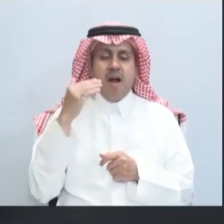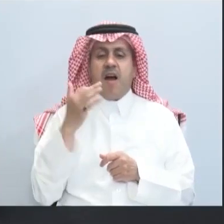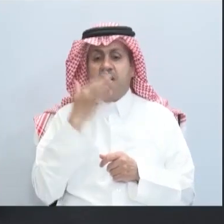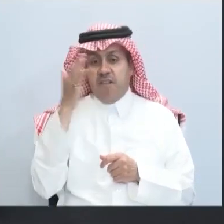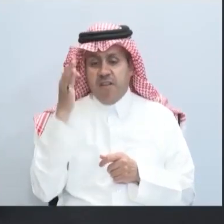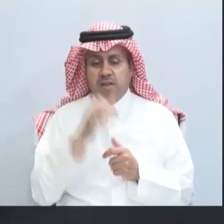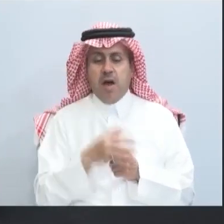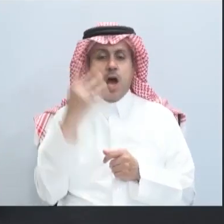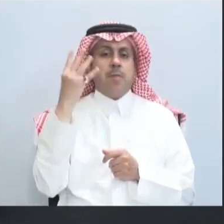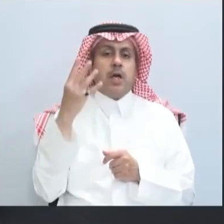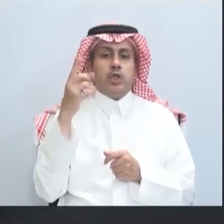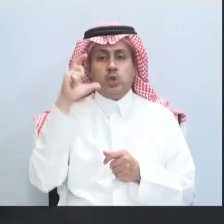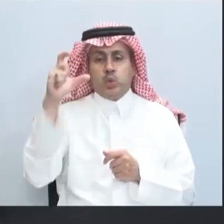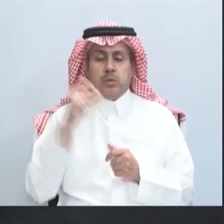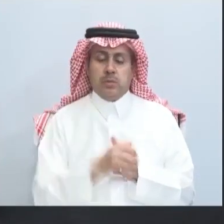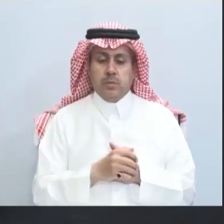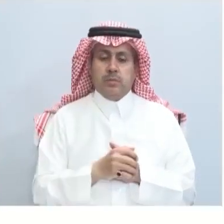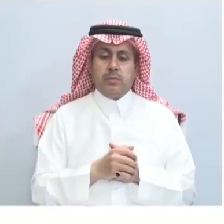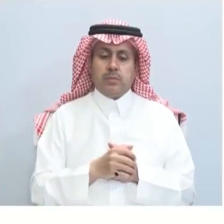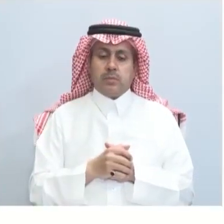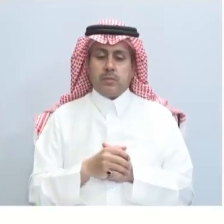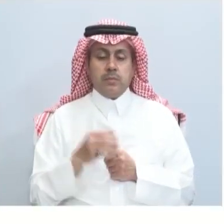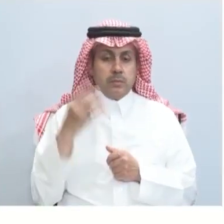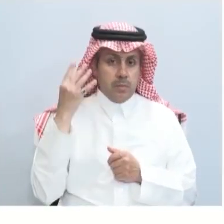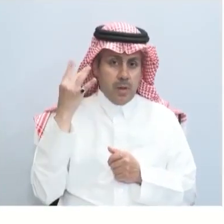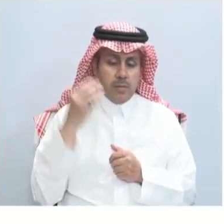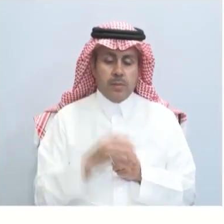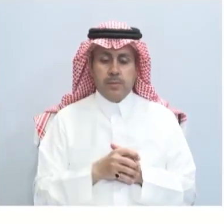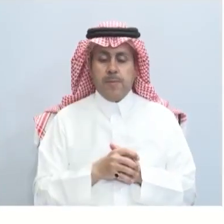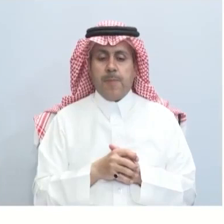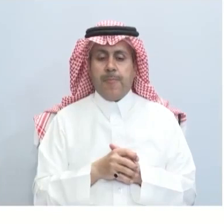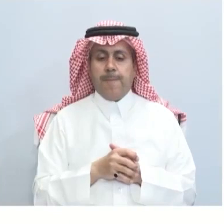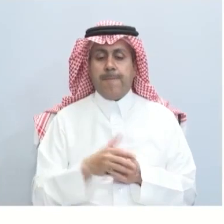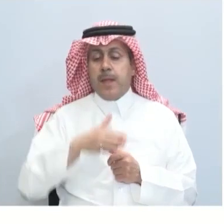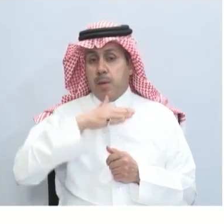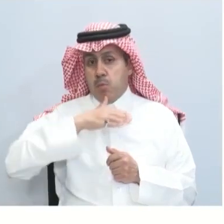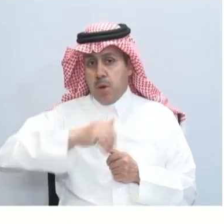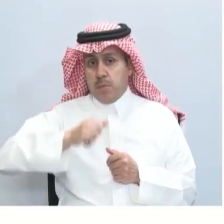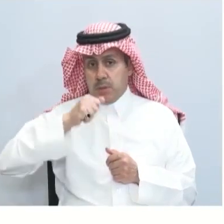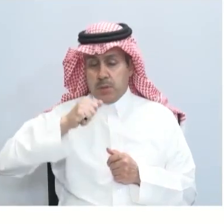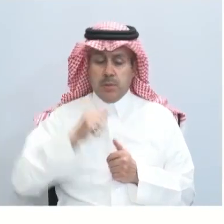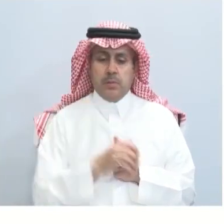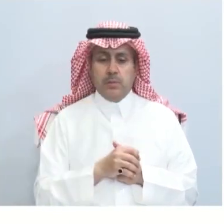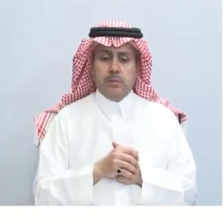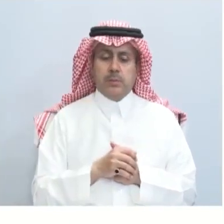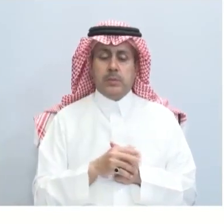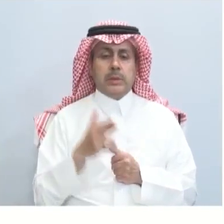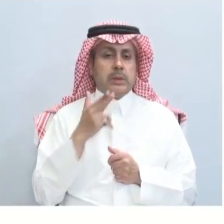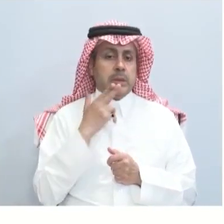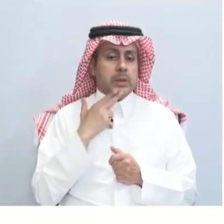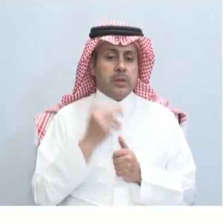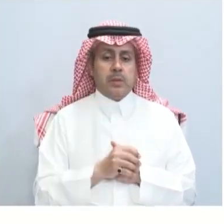حاملا كذلك الامر الاخر من الحكمه من النسخ ماذا ذكرنا للنبي عليه الصلاه والسلام قلنا ماذا تطيب